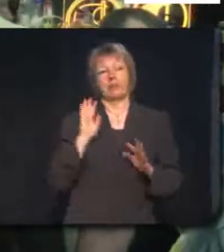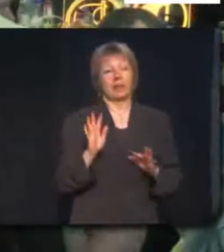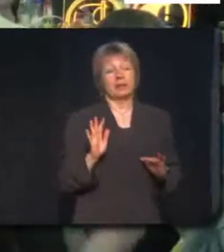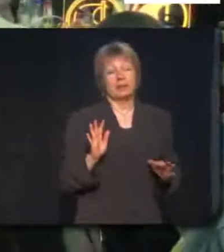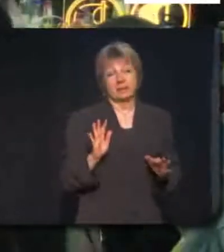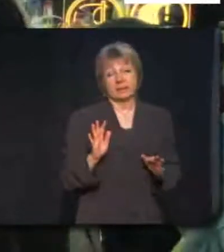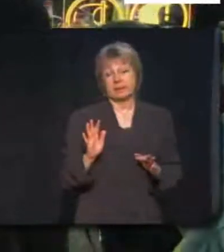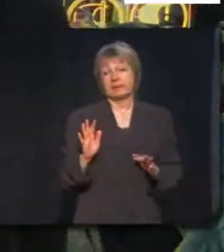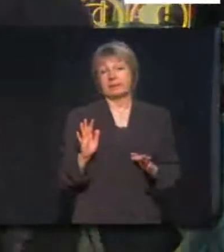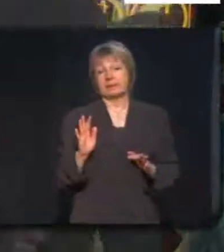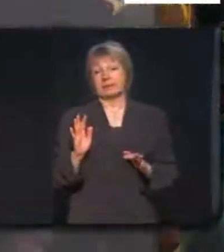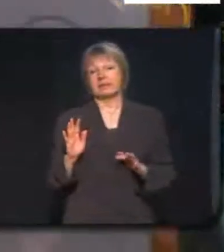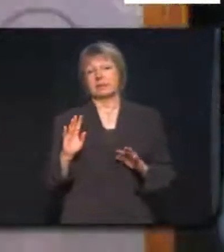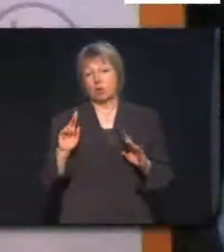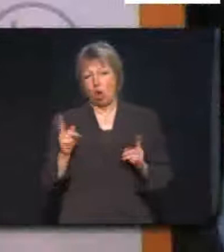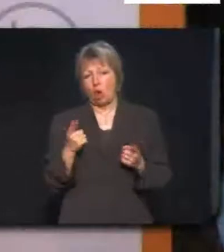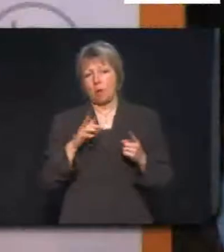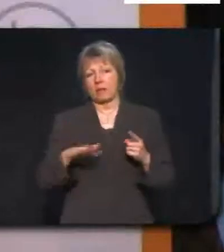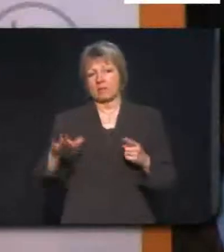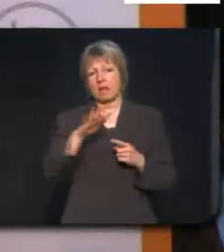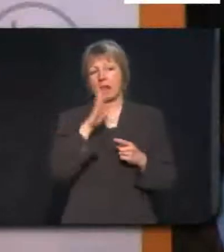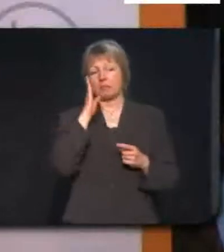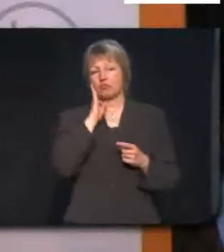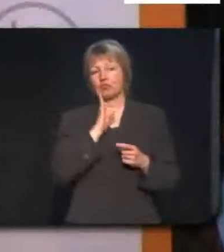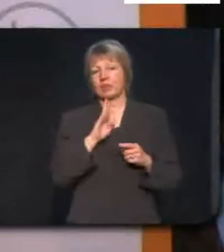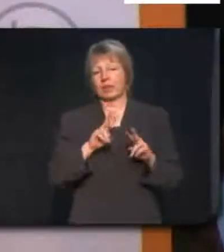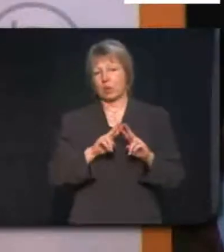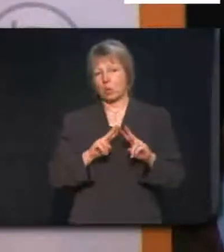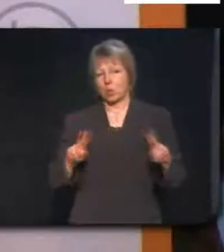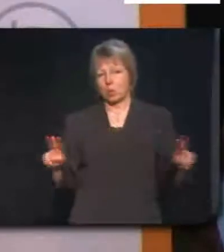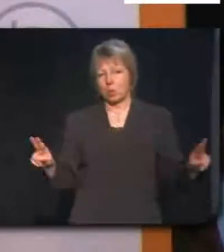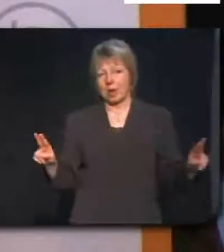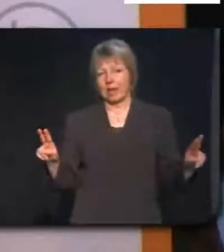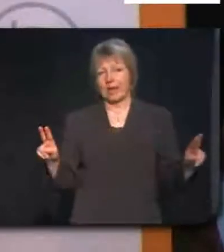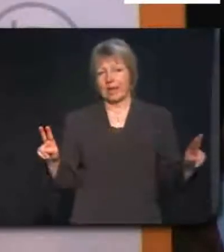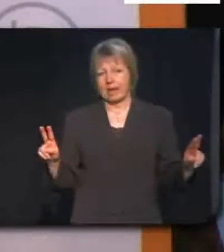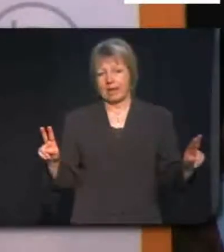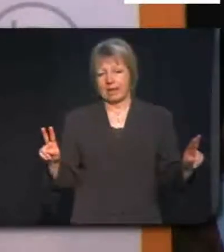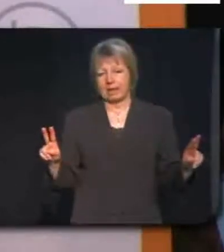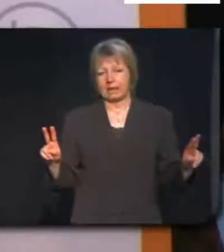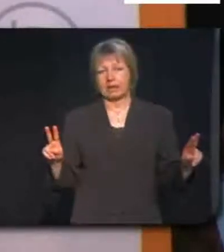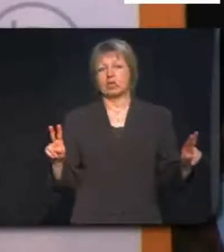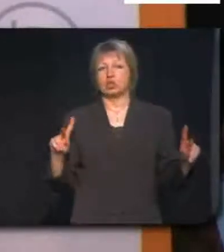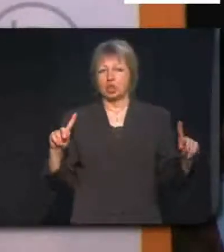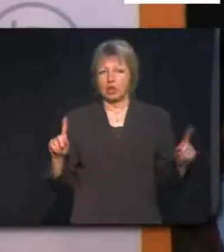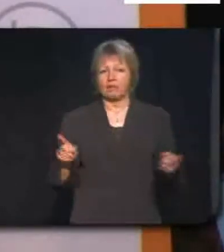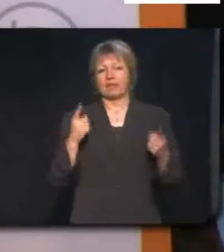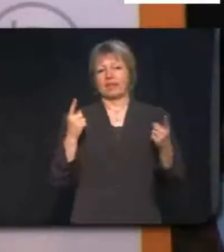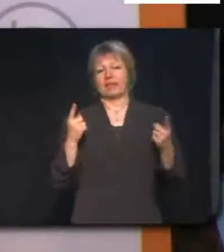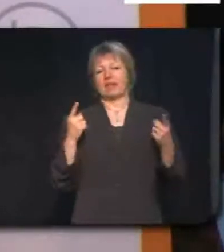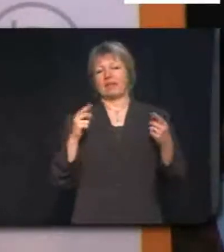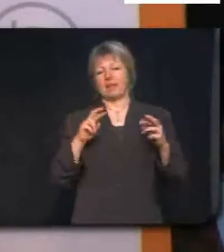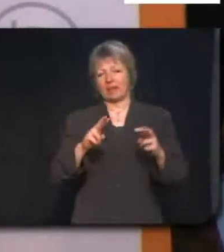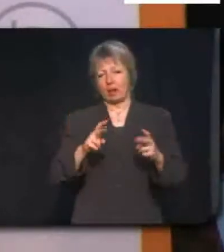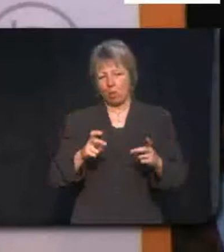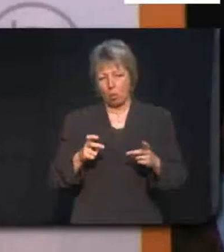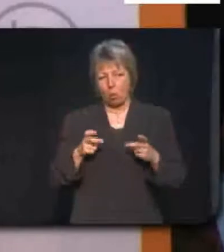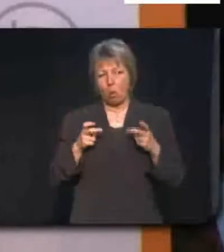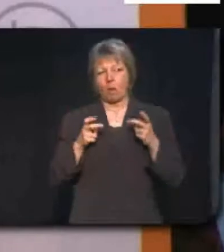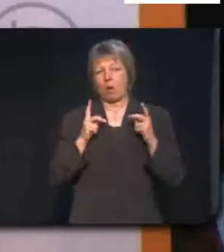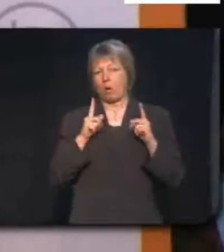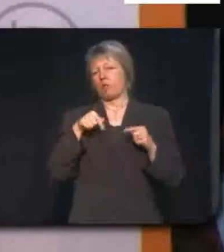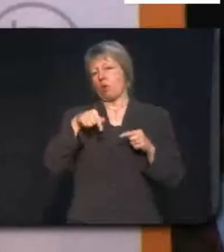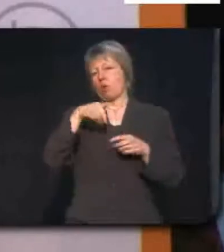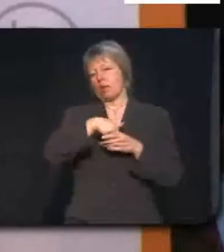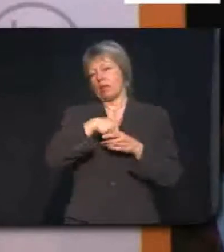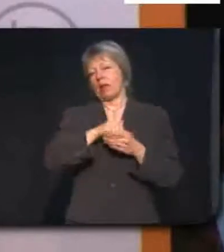bitte ich den Saal nochmals um Ruhe weil es schon wieder zu einer Wiederholung einer sehr einfachen